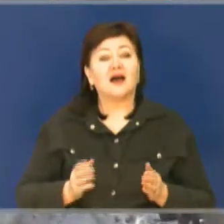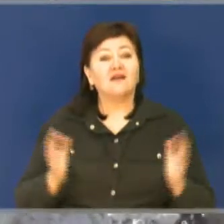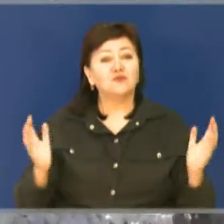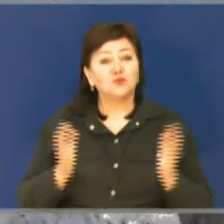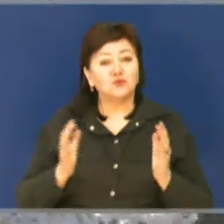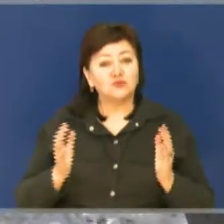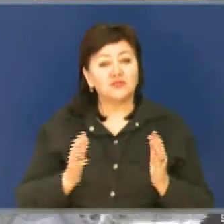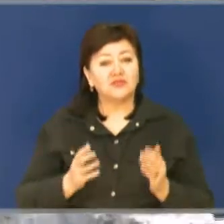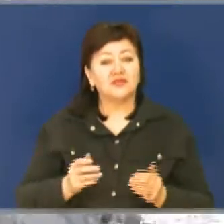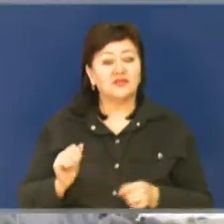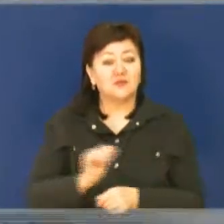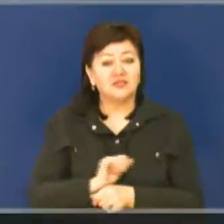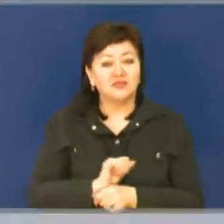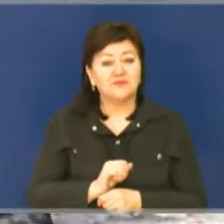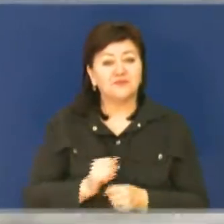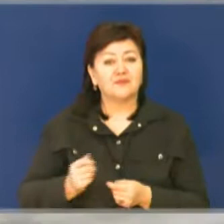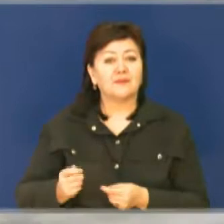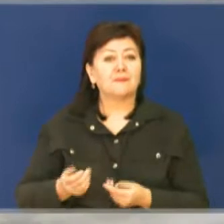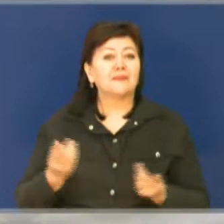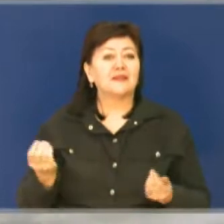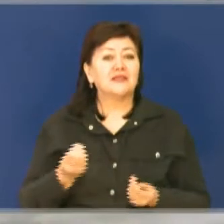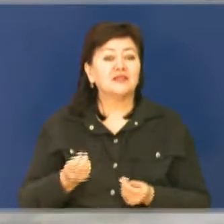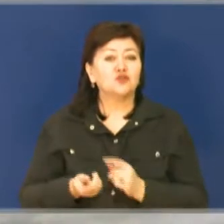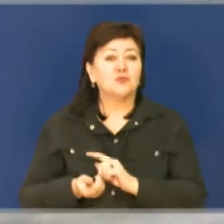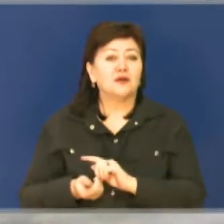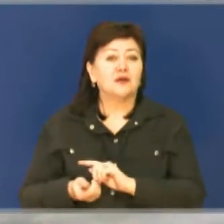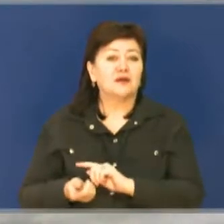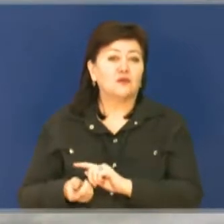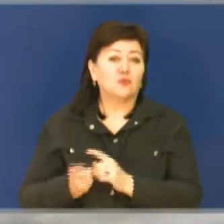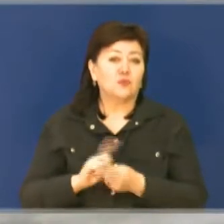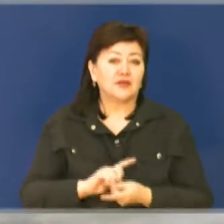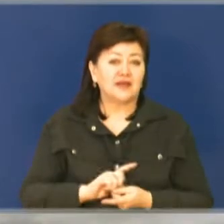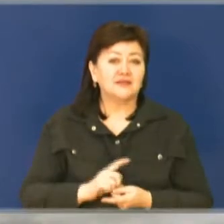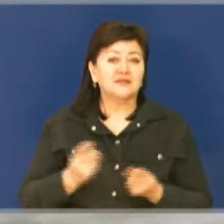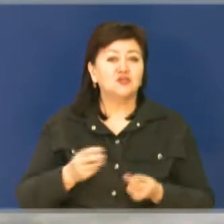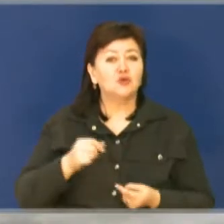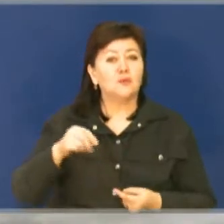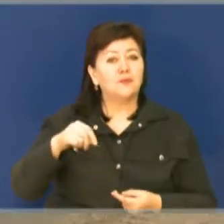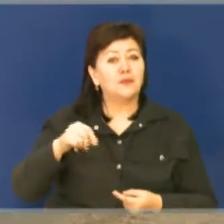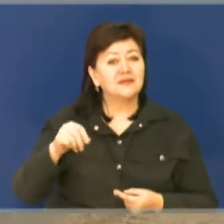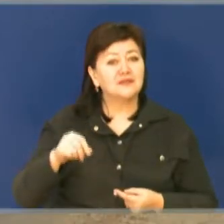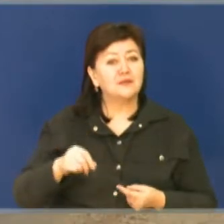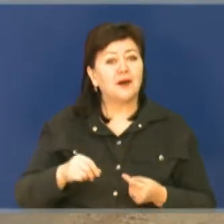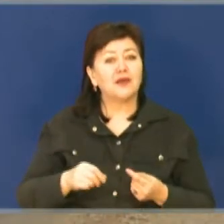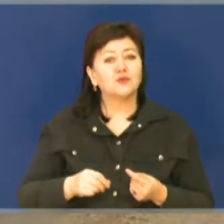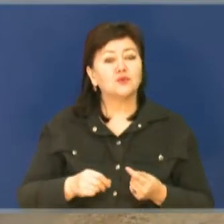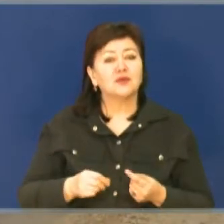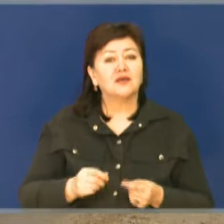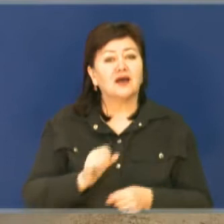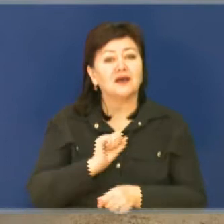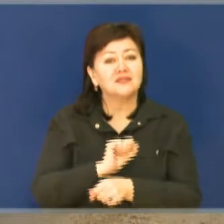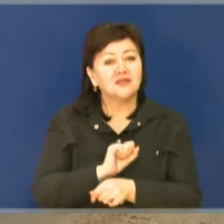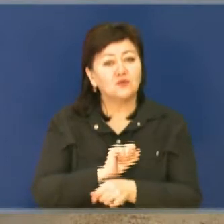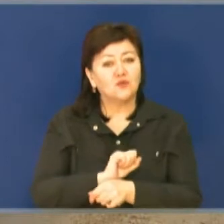тяжелые грейдеры и автощетки. Кроме того, для устранения гололедицы ведется посыпка дорог и автобусных остановок